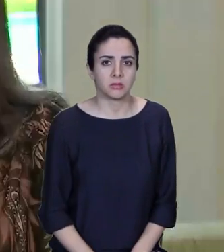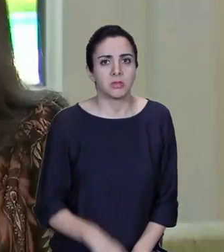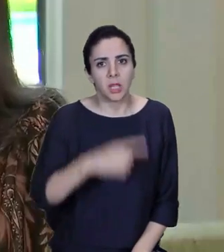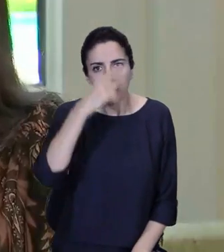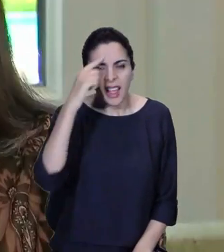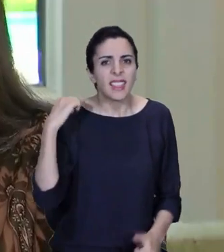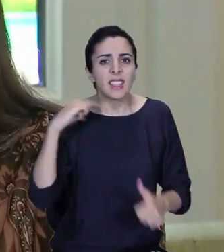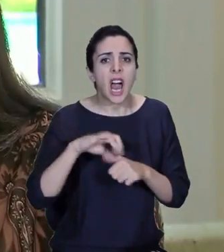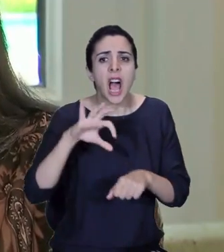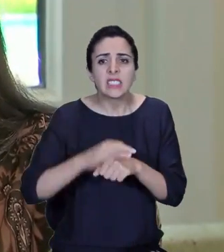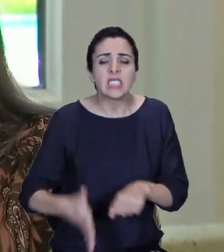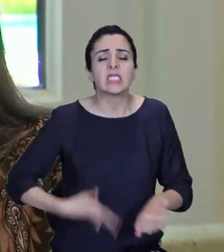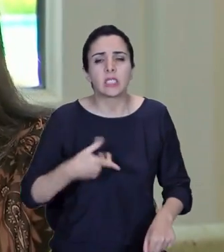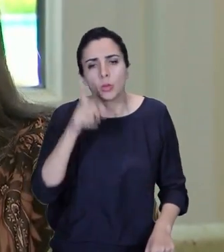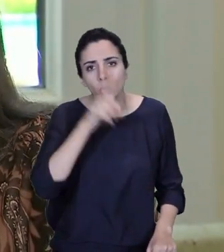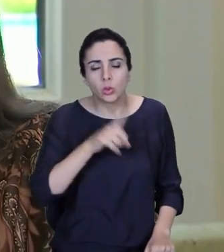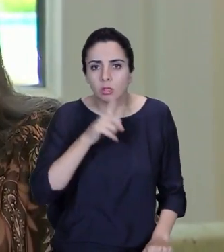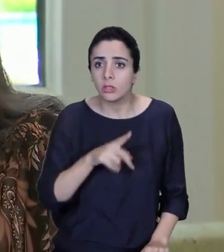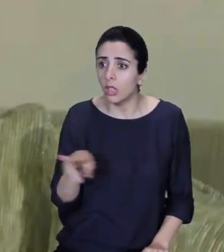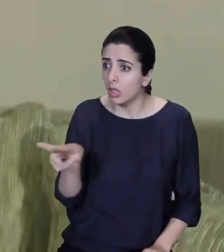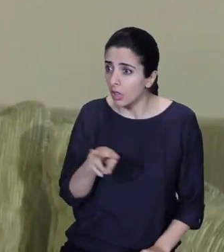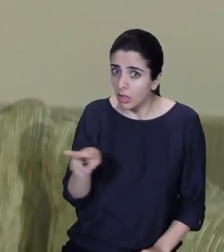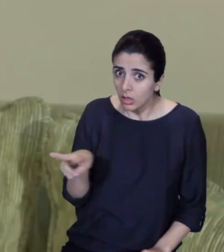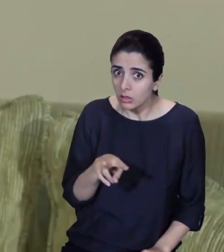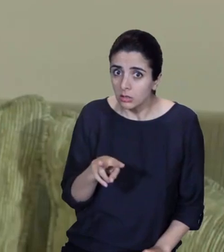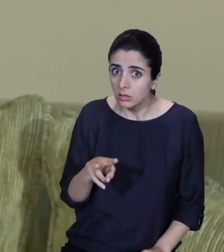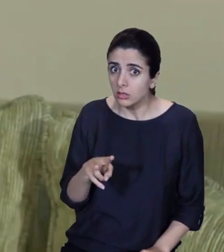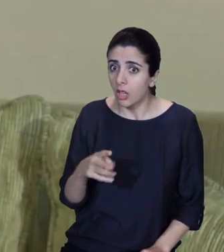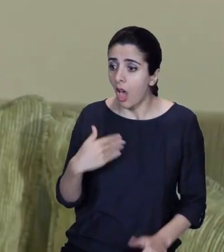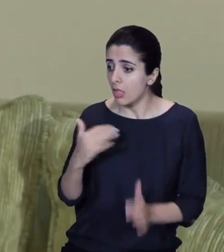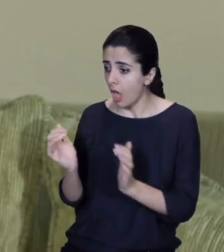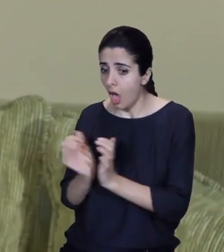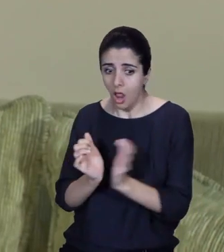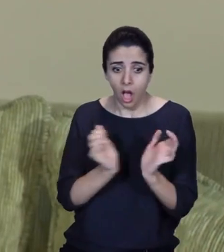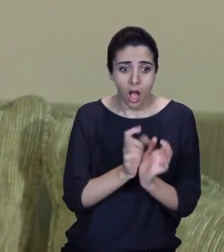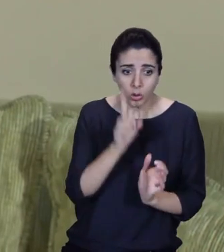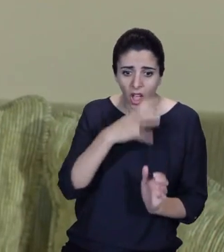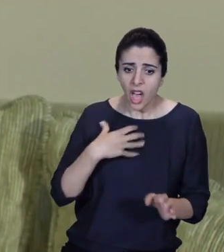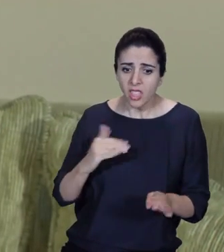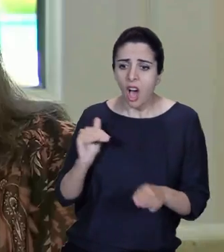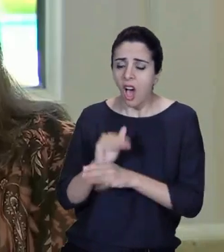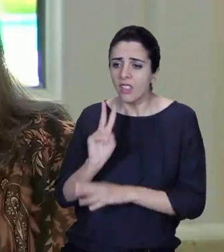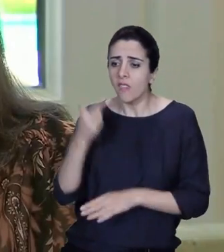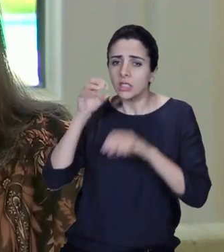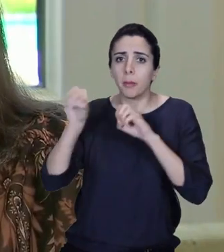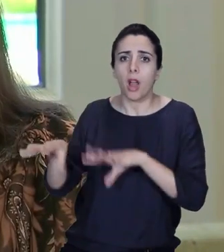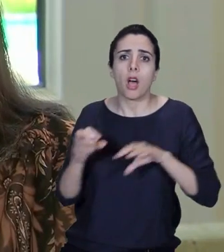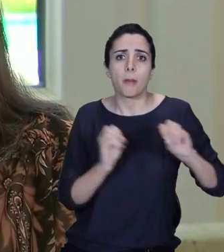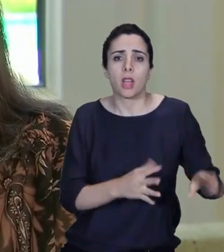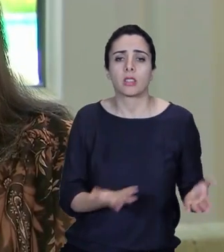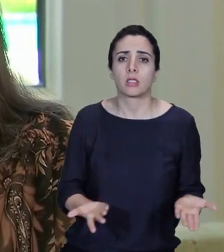Belki de tekrar hastalanmaması için. Yani ikiniz de sevdikleriniz için kendi hayatlarınızdan vazgeçtiniz.